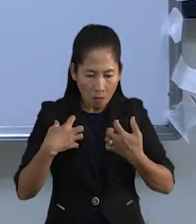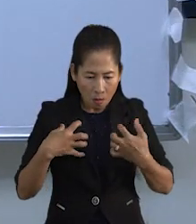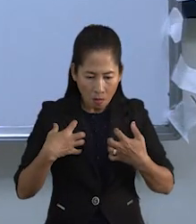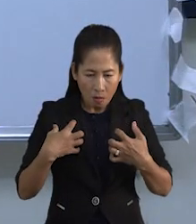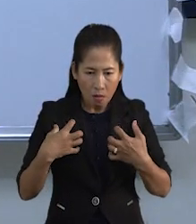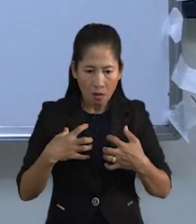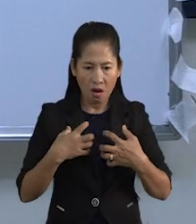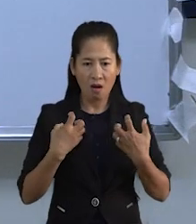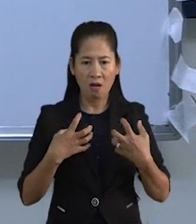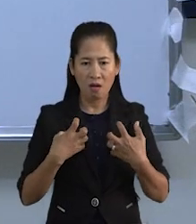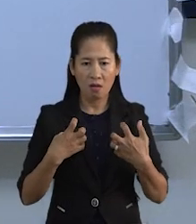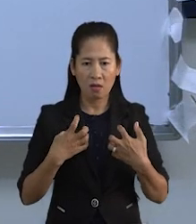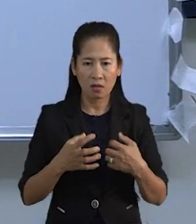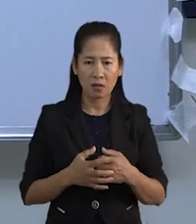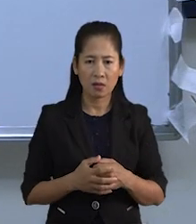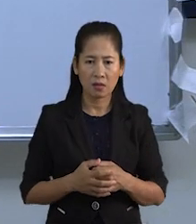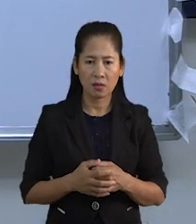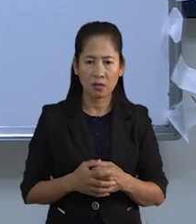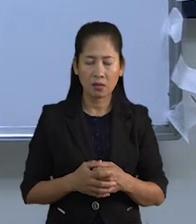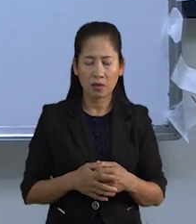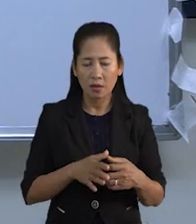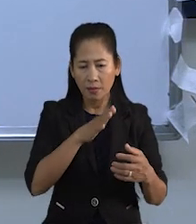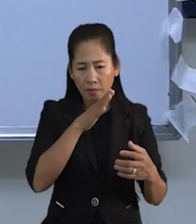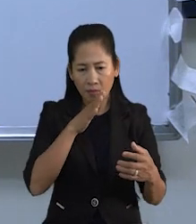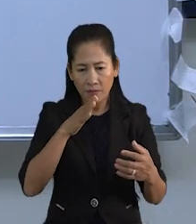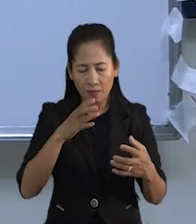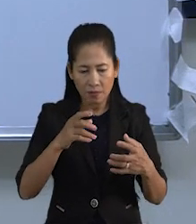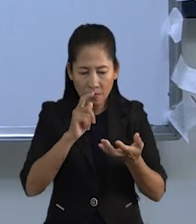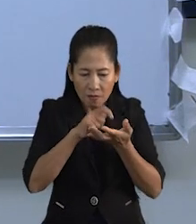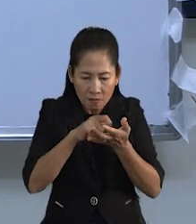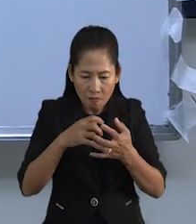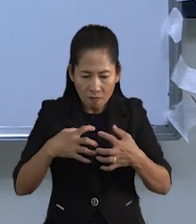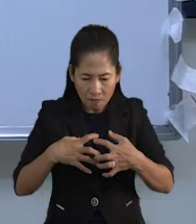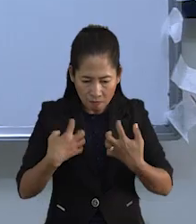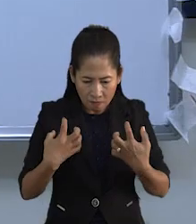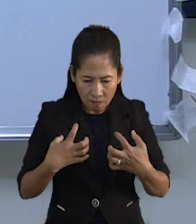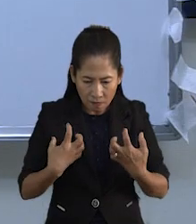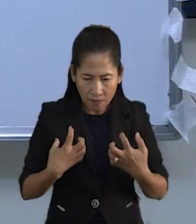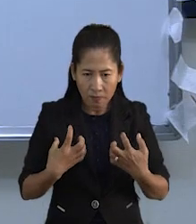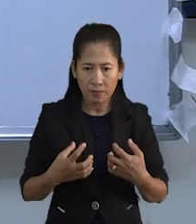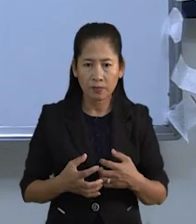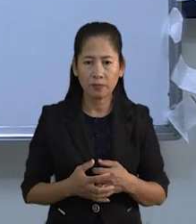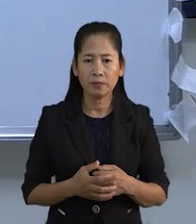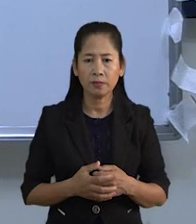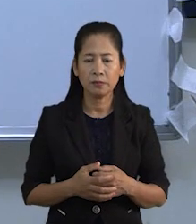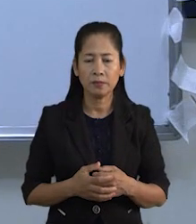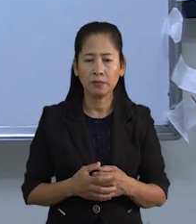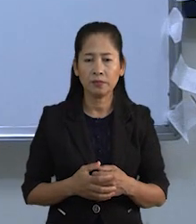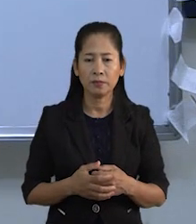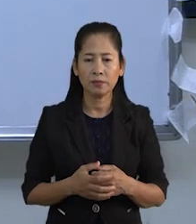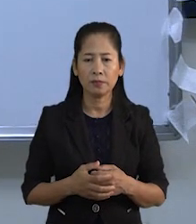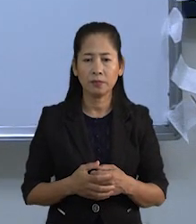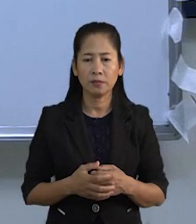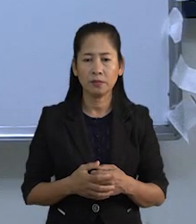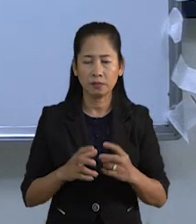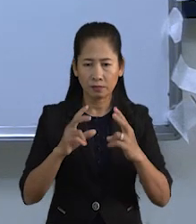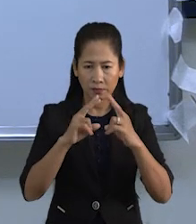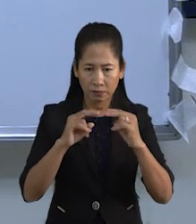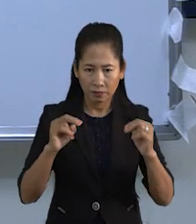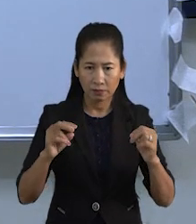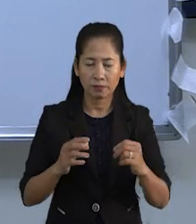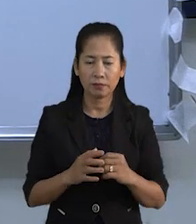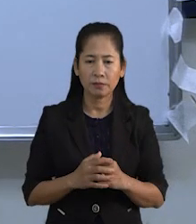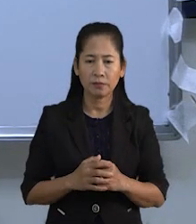មេមន់ខឹងណាស់មេមន់ខឹងណា